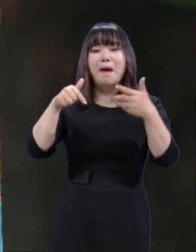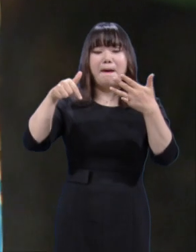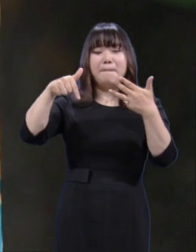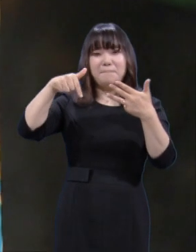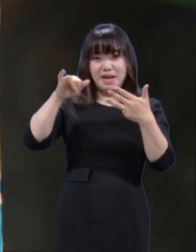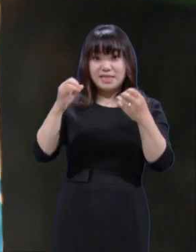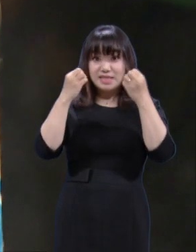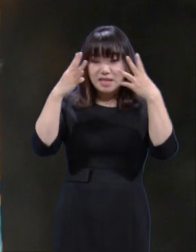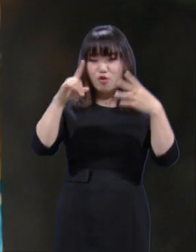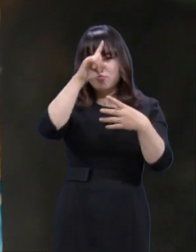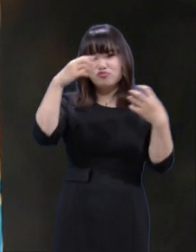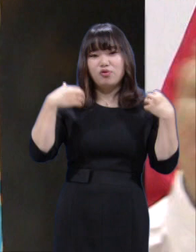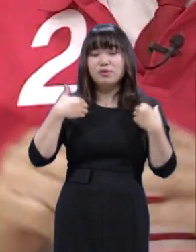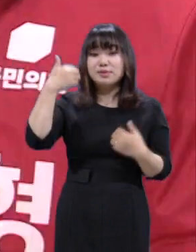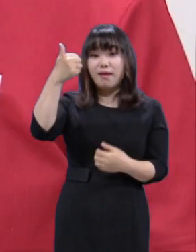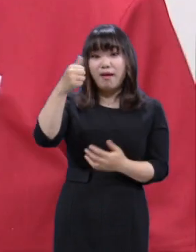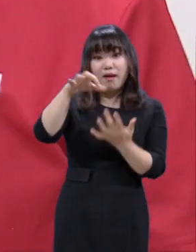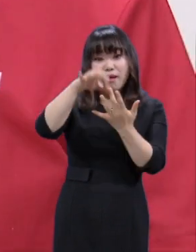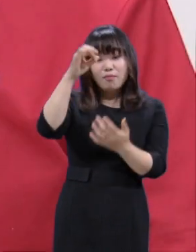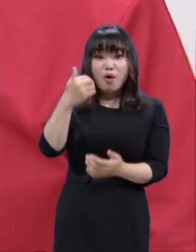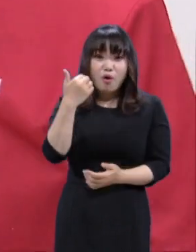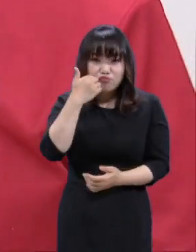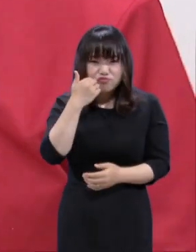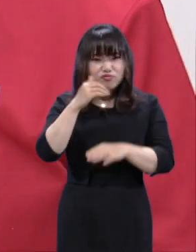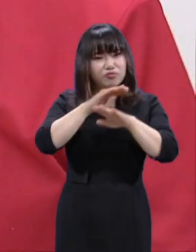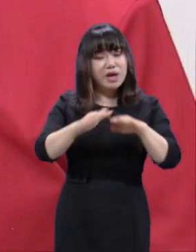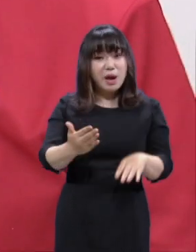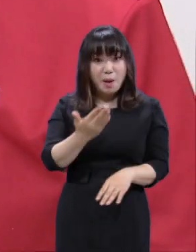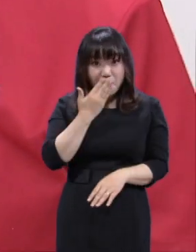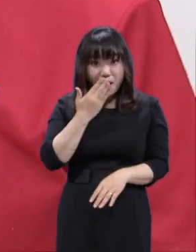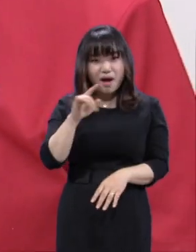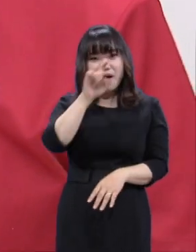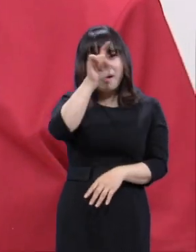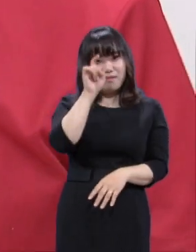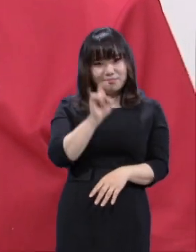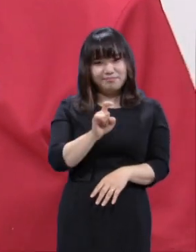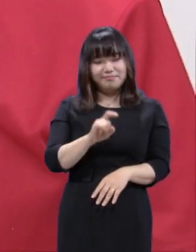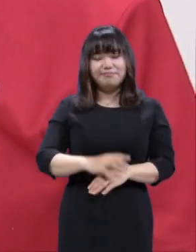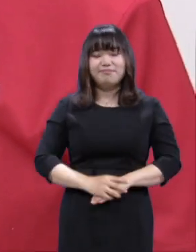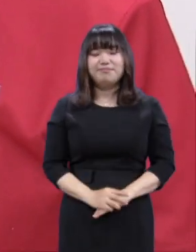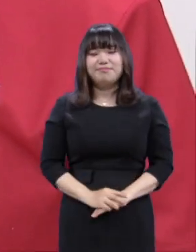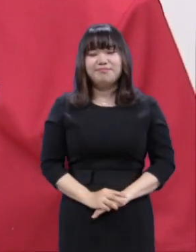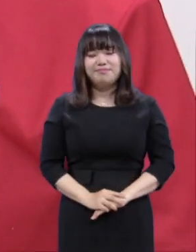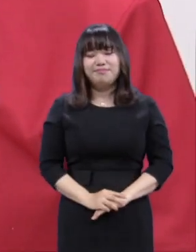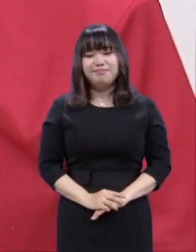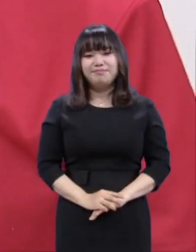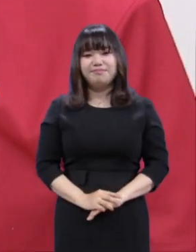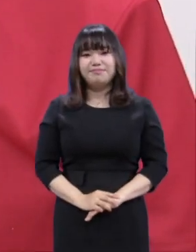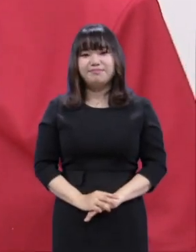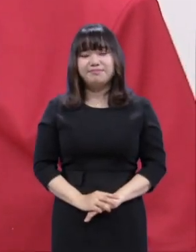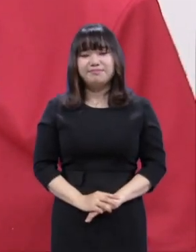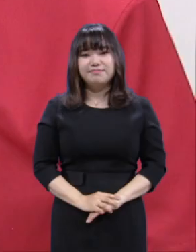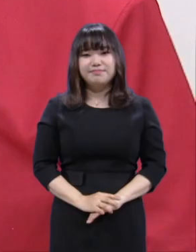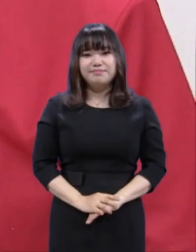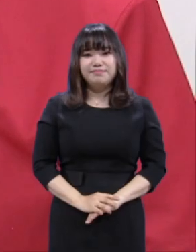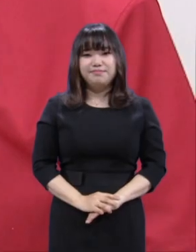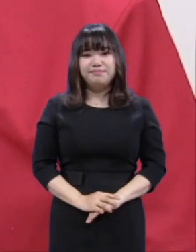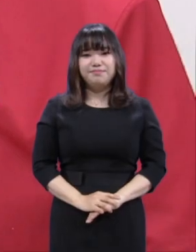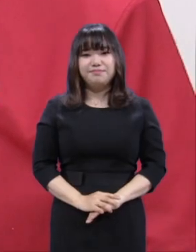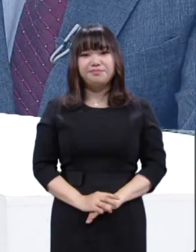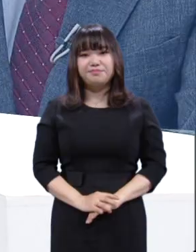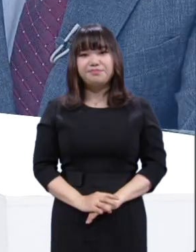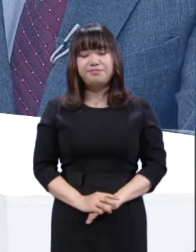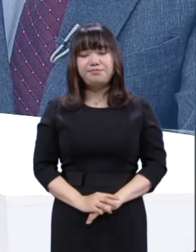새로운 동대문구청장은 해법을 제시할 수 있을지 지켜볼 일입니다. BTV 뉴스